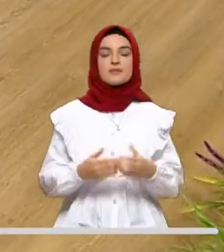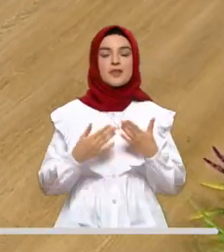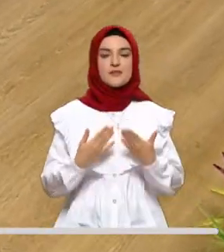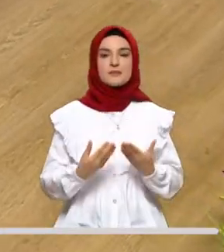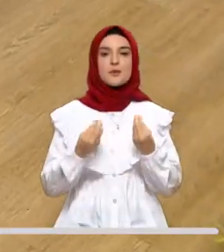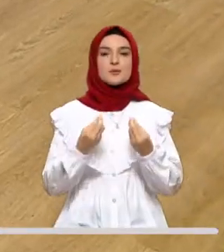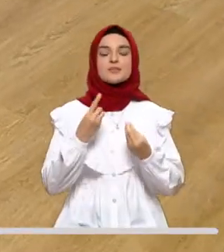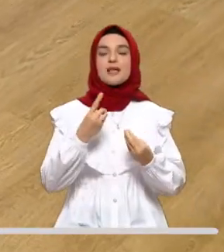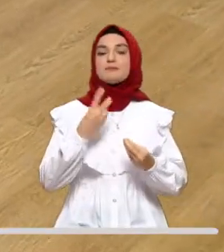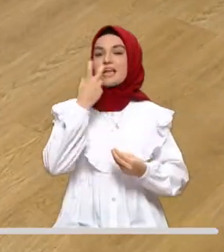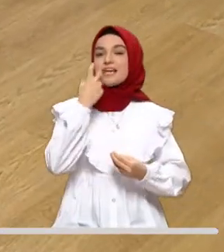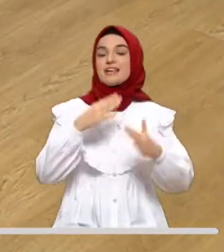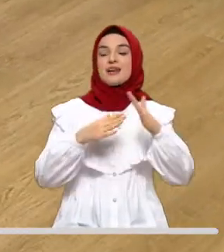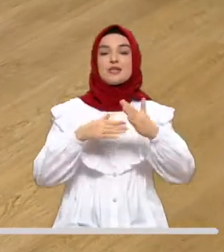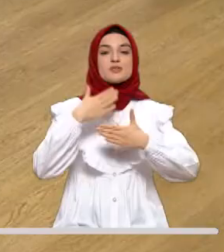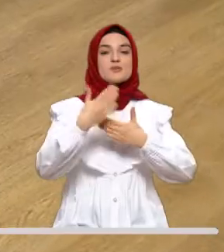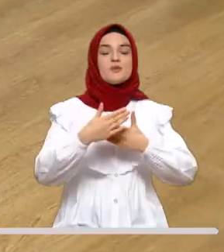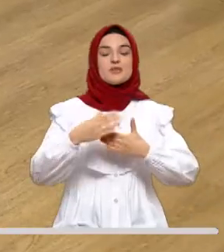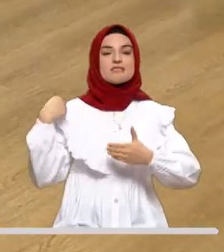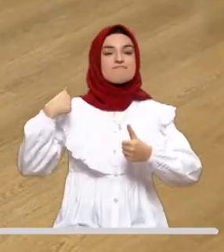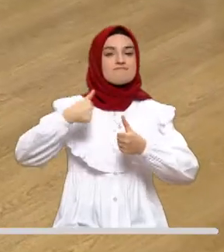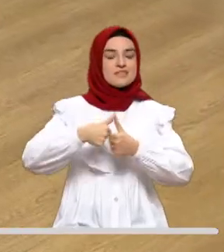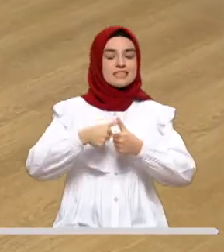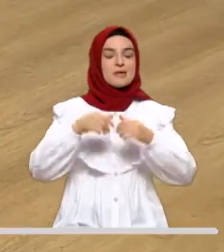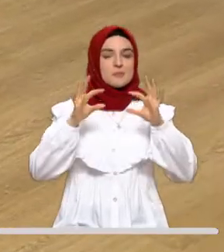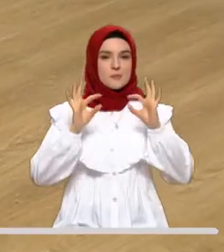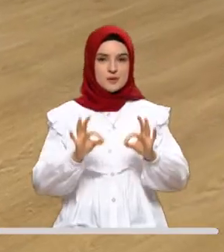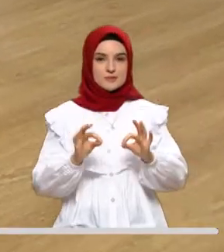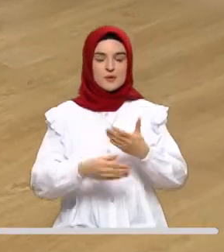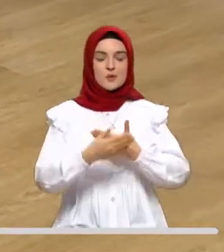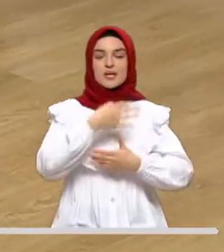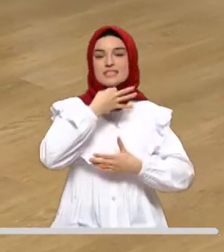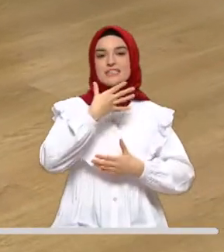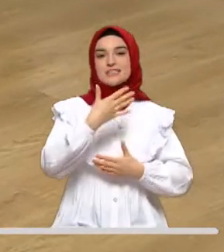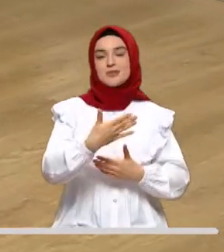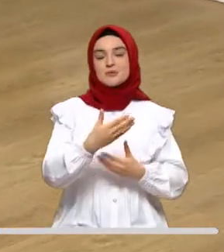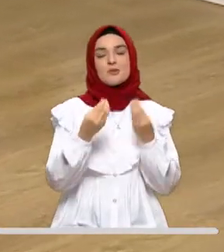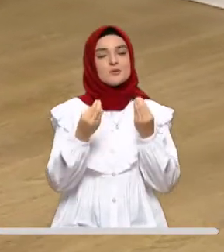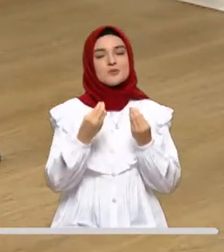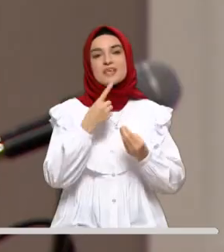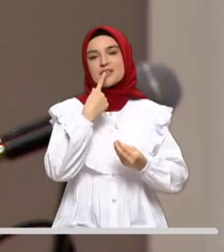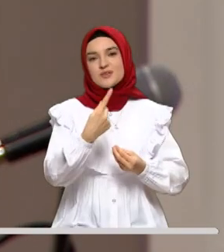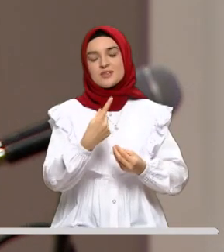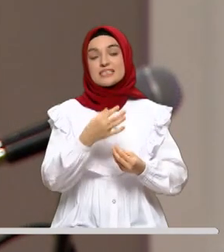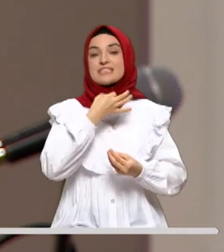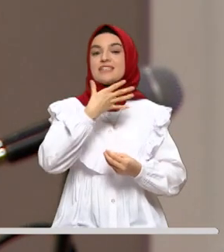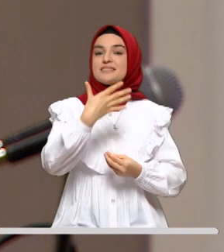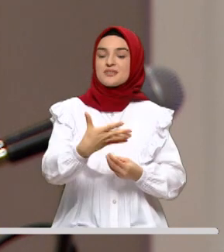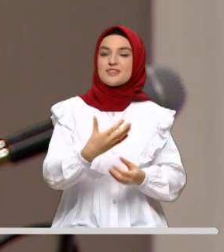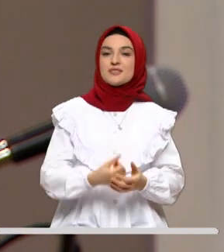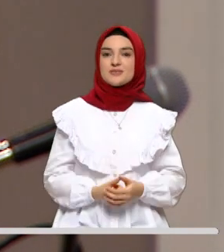Efendim, güzel bir eser arası sonrası yeniden sohbetimize başlıyoruz. Ama öncelikle tabii ki teşekkür etmem gerekiyor. Çok güzel seslendirdiniz. Çok teşekkür